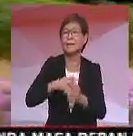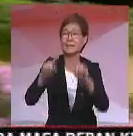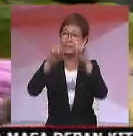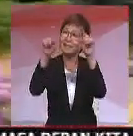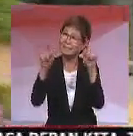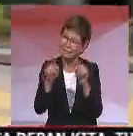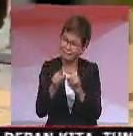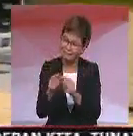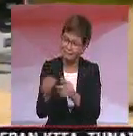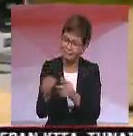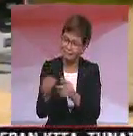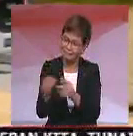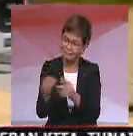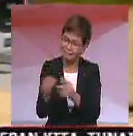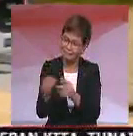drag